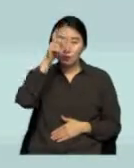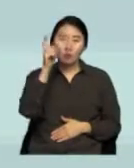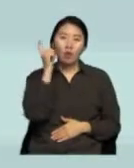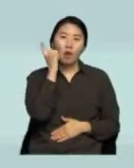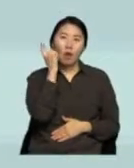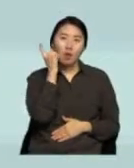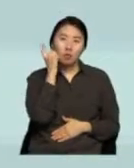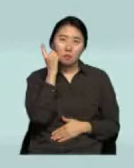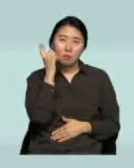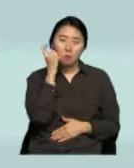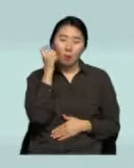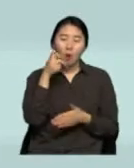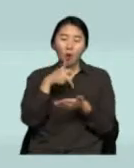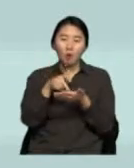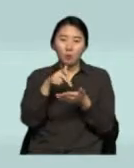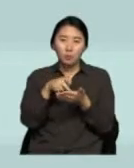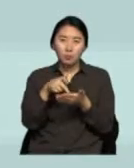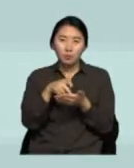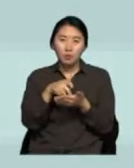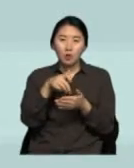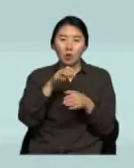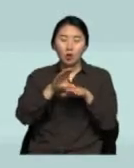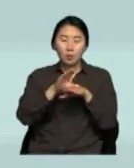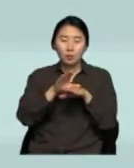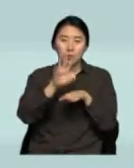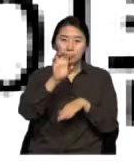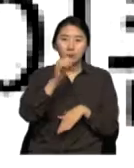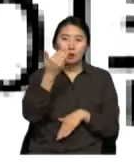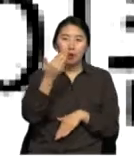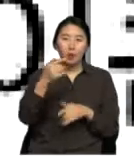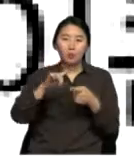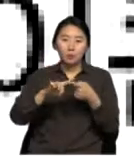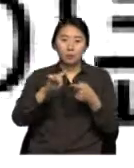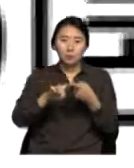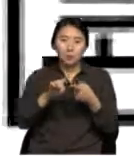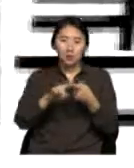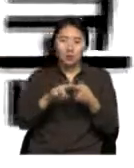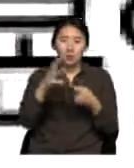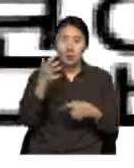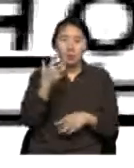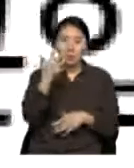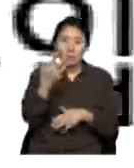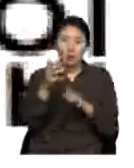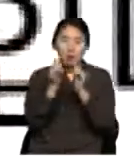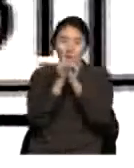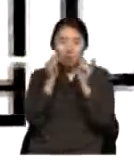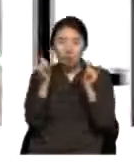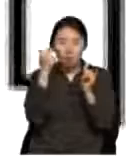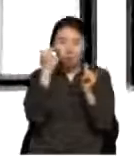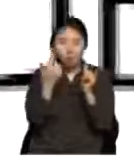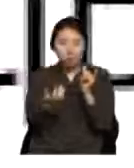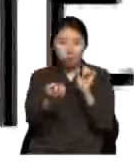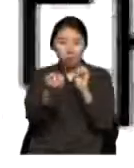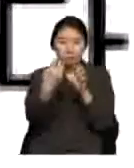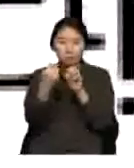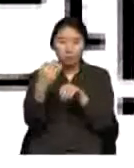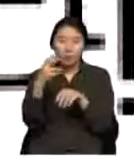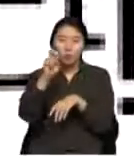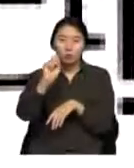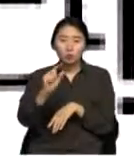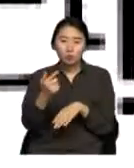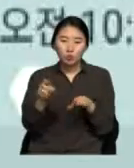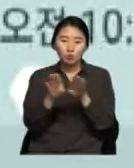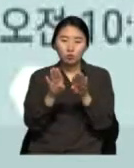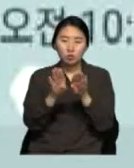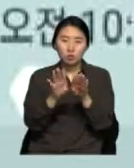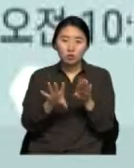휴대전화와 컴퓨터 39대에 대한 증거 분석과 함께 88명의 참고인 조사를 벌였지만 문 후보 비방글의